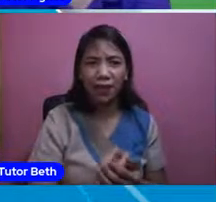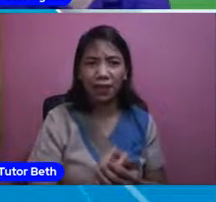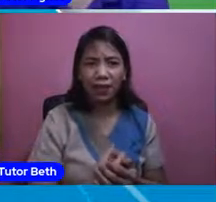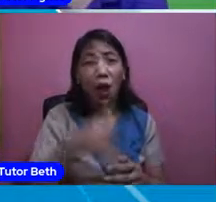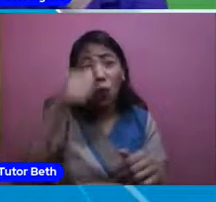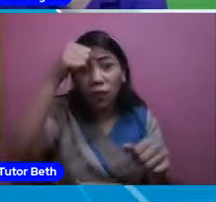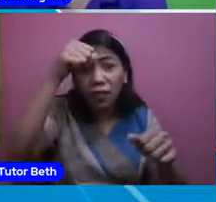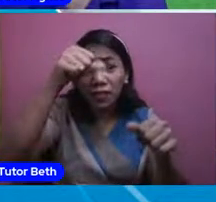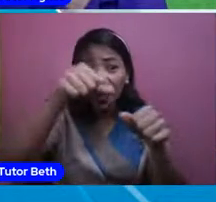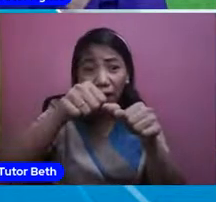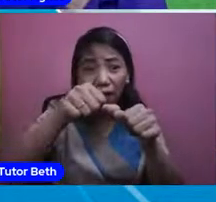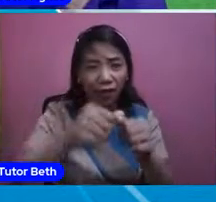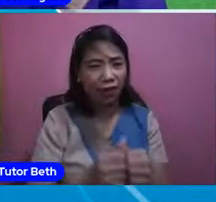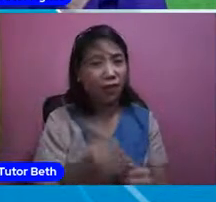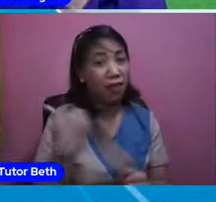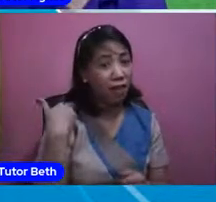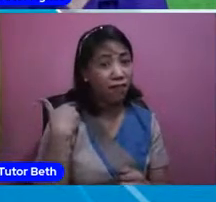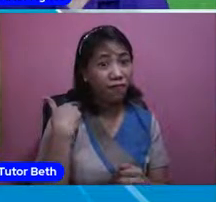mag-isa?